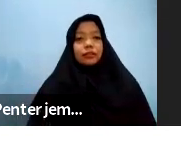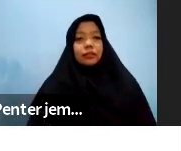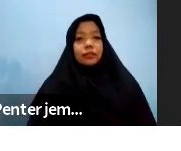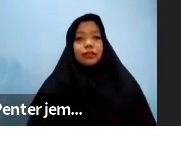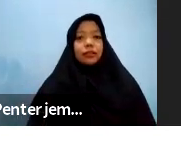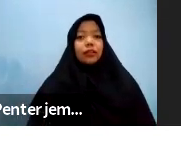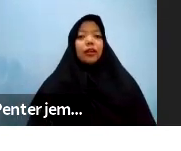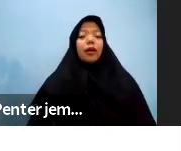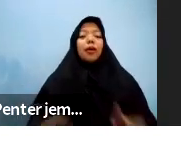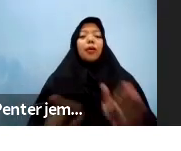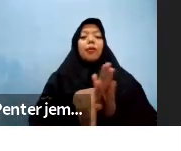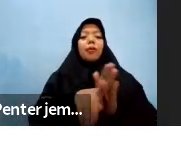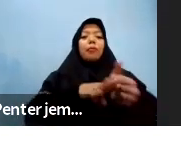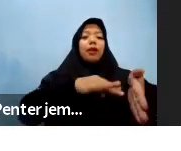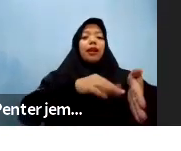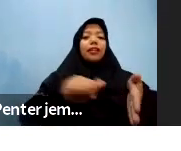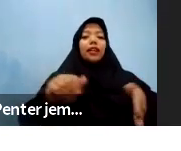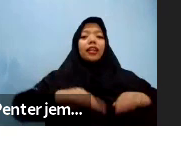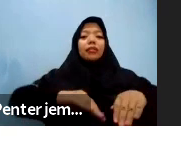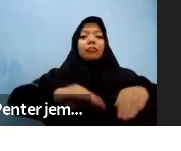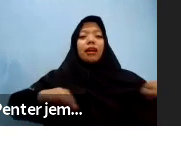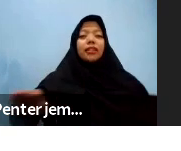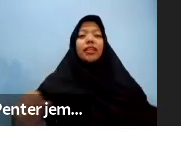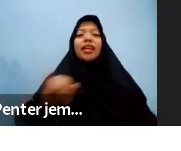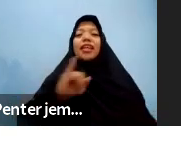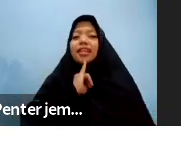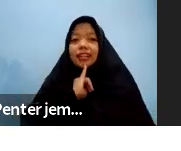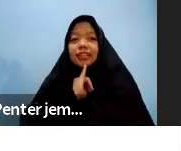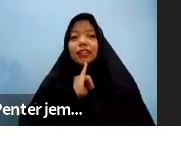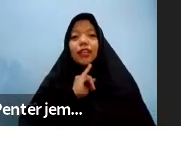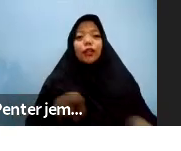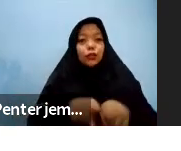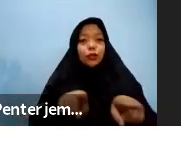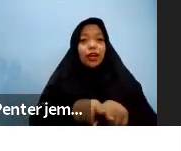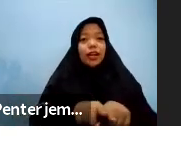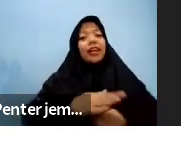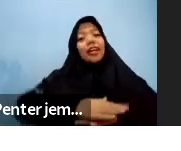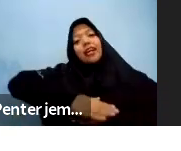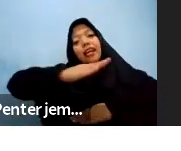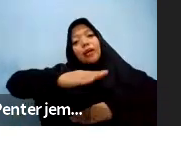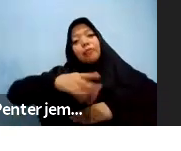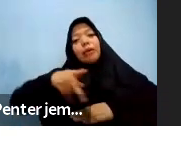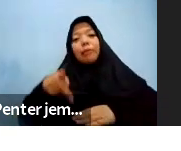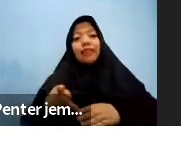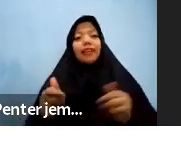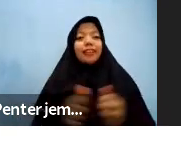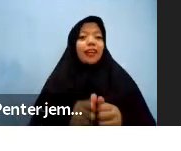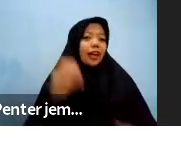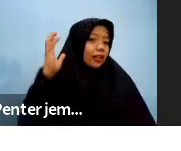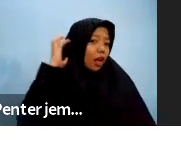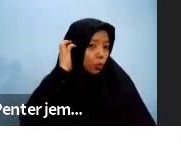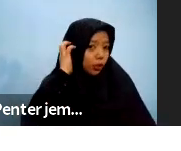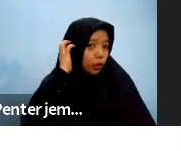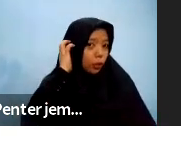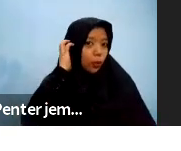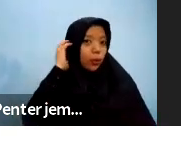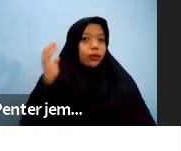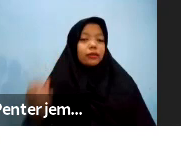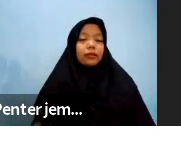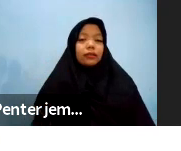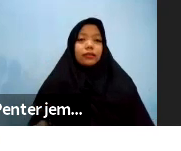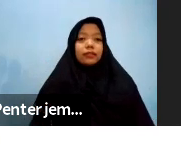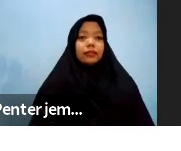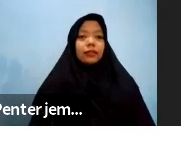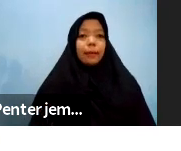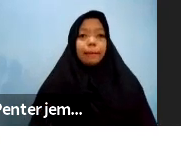juga pendengaran lebih lebih penting ini sehingga kami juga buatkan Lalu ada media audio penunjang pembelajaran